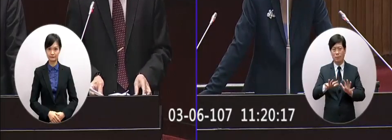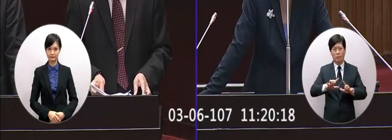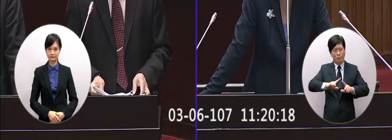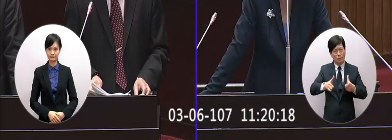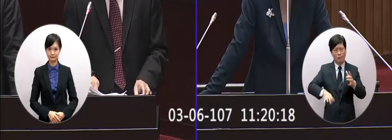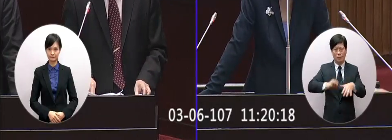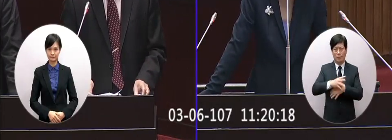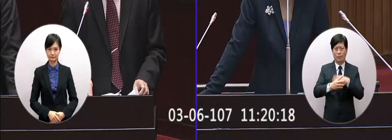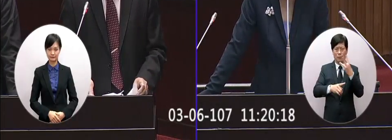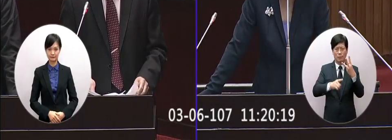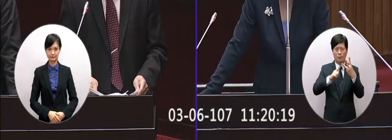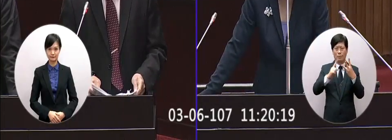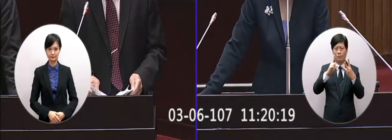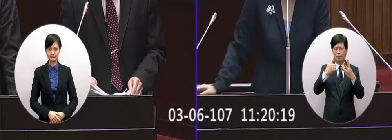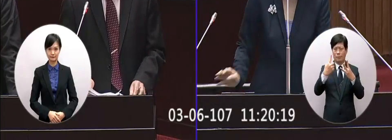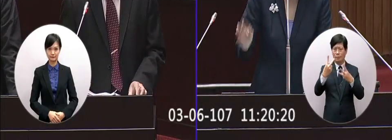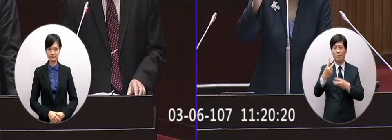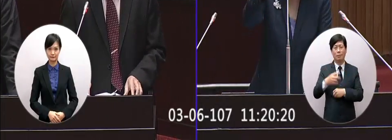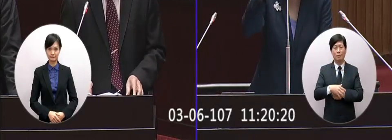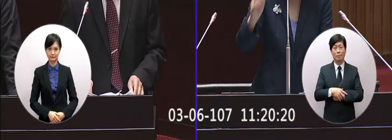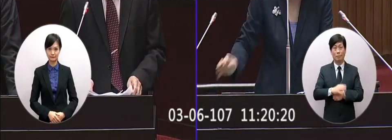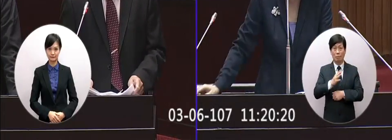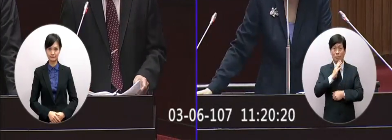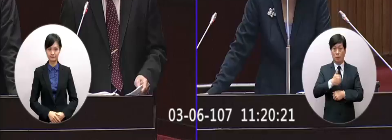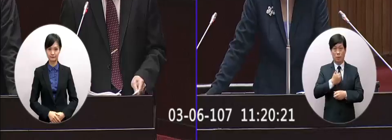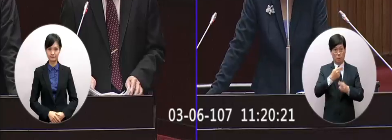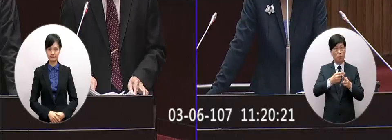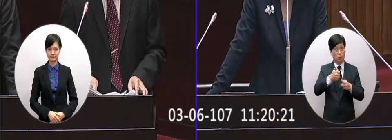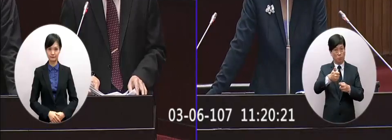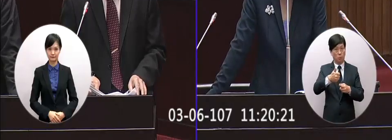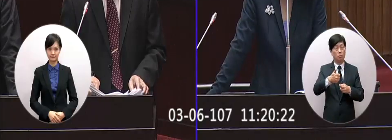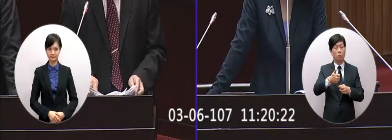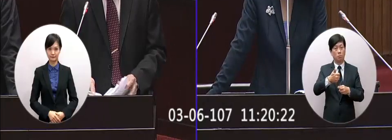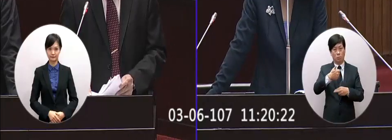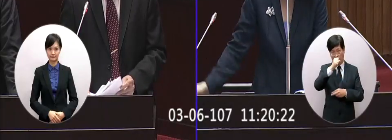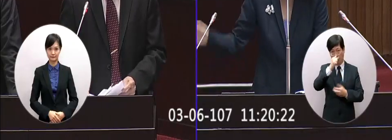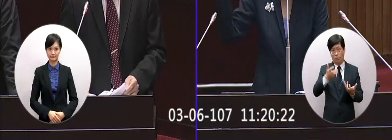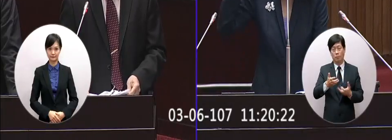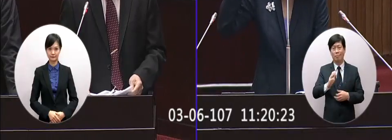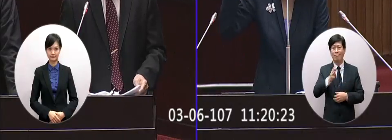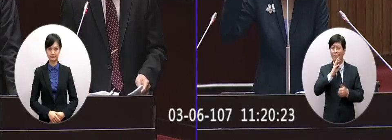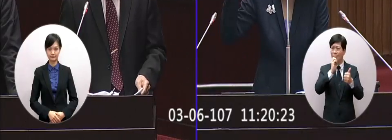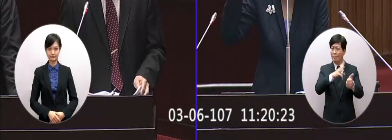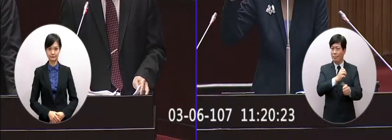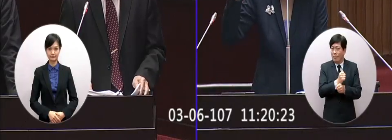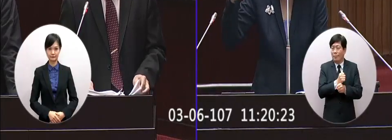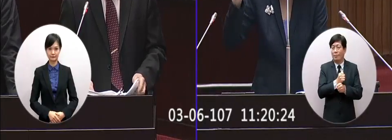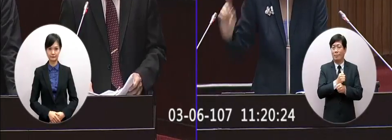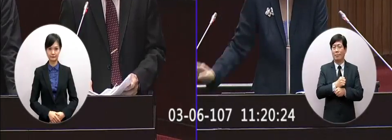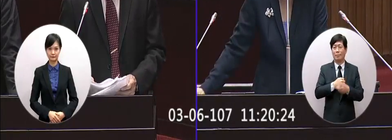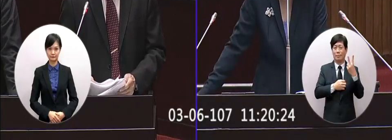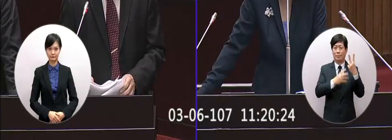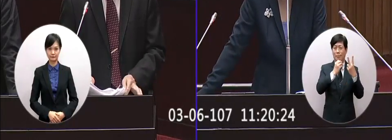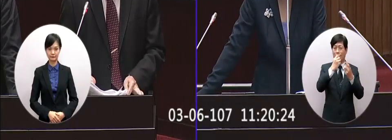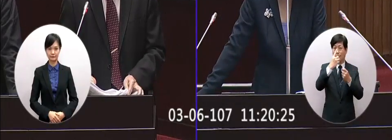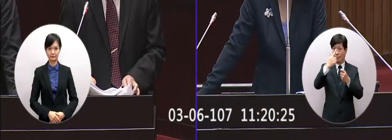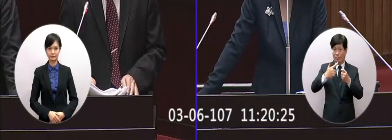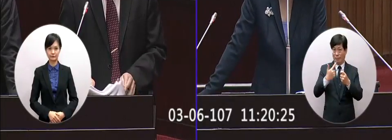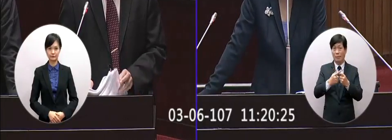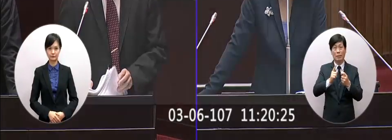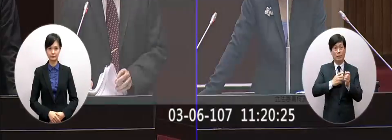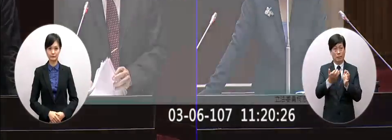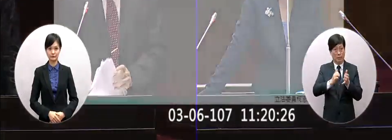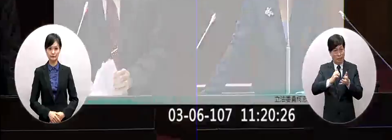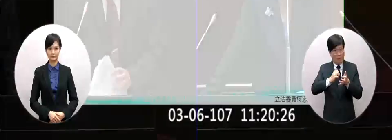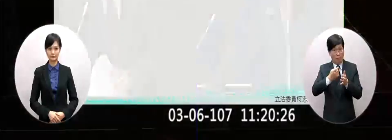概是 3.62 了。但是呢，我告诉你，有信心是好事，我还是要提醒啊，你2016年的时候呢，你预